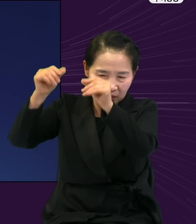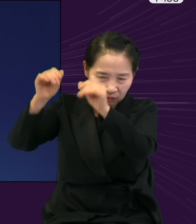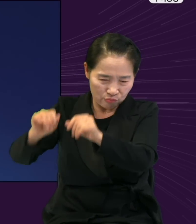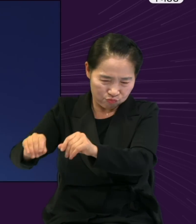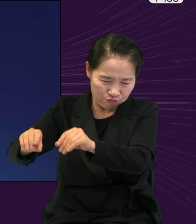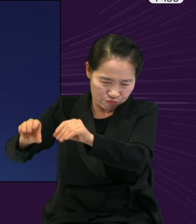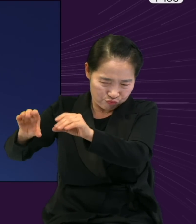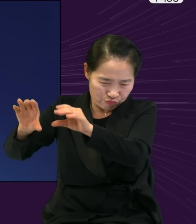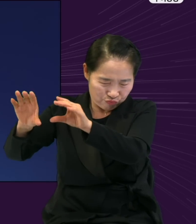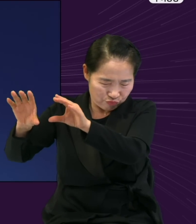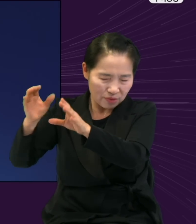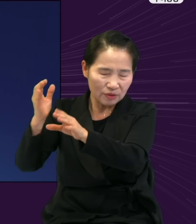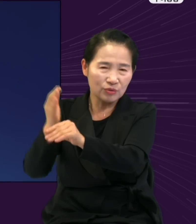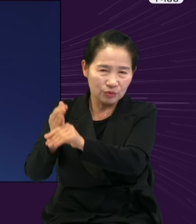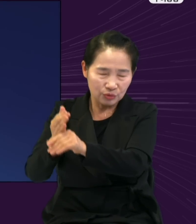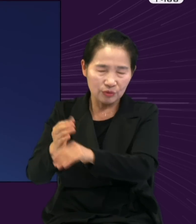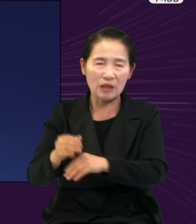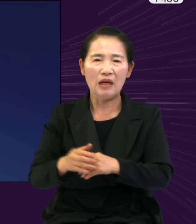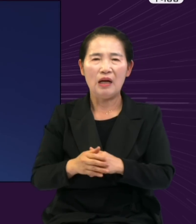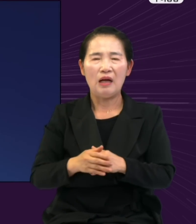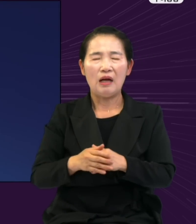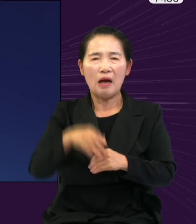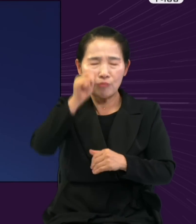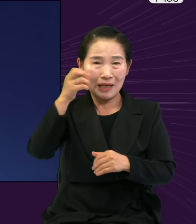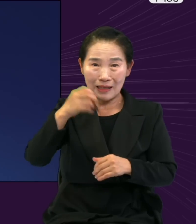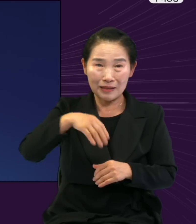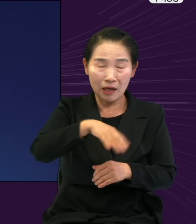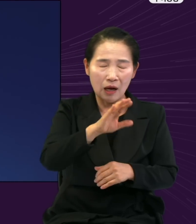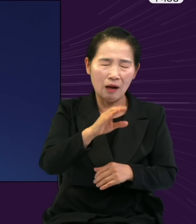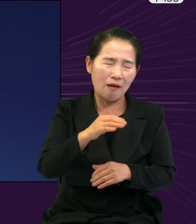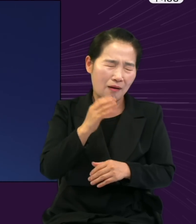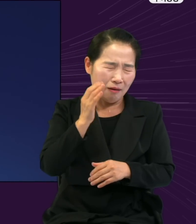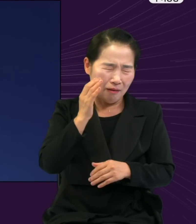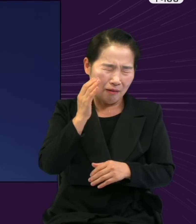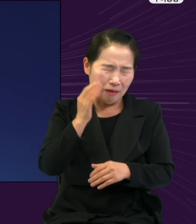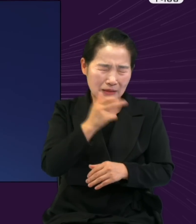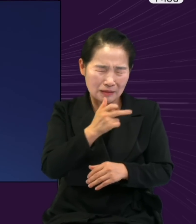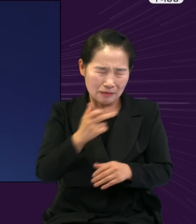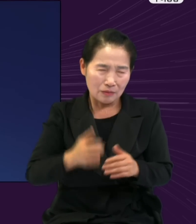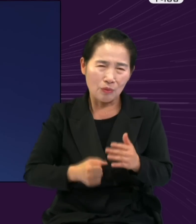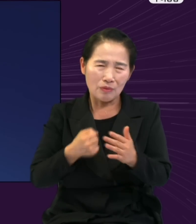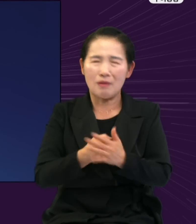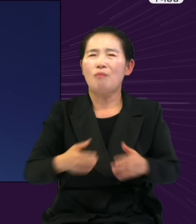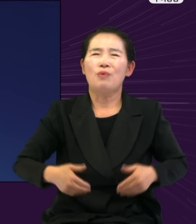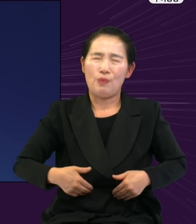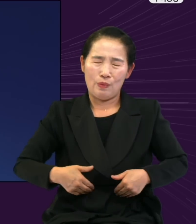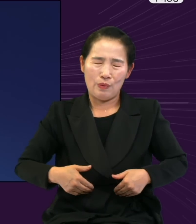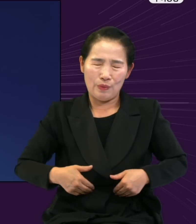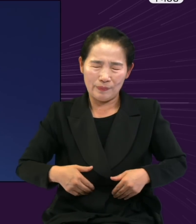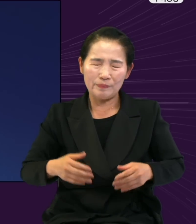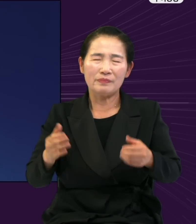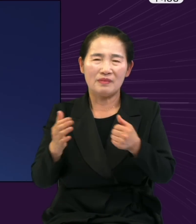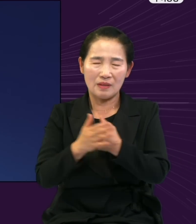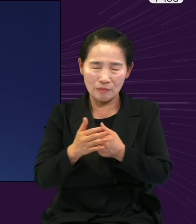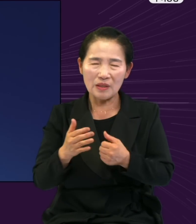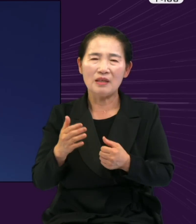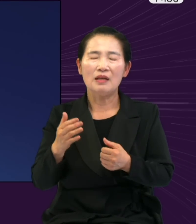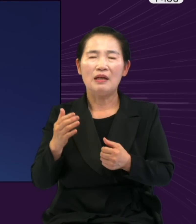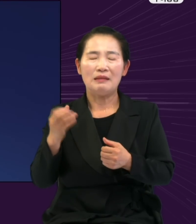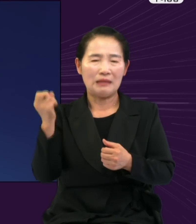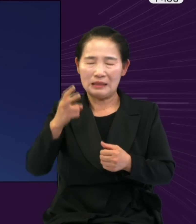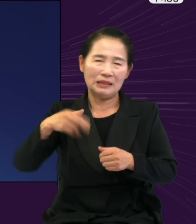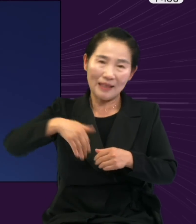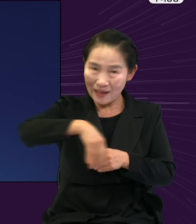그러나 그것은 저에게 큰 용기였고 당시 상황과 대면하면서 그 사고 현장에서 제가 서서 불어오는